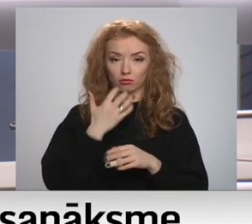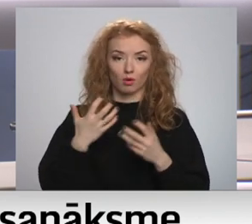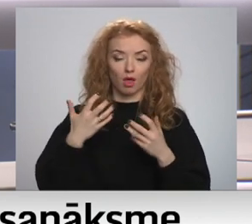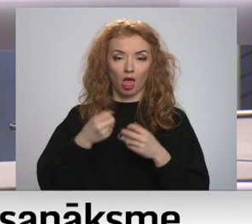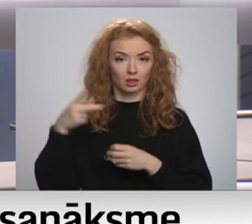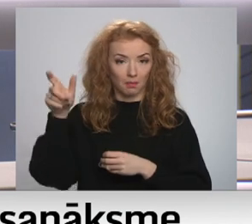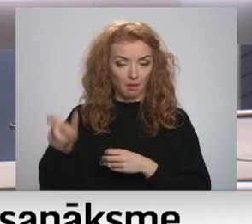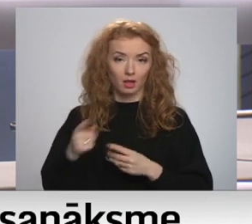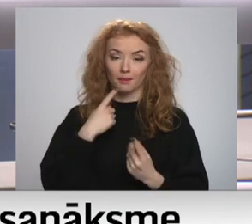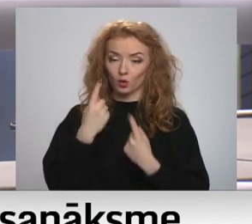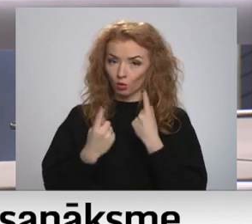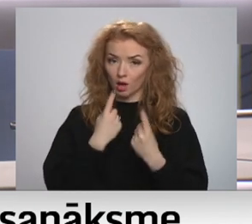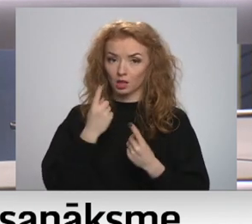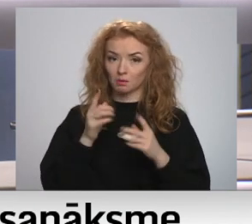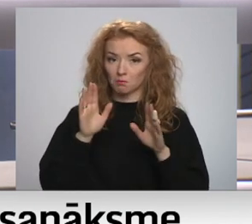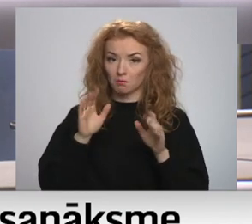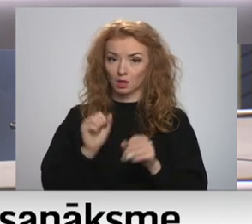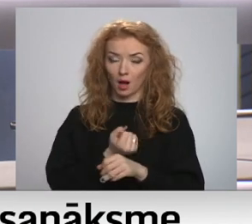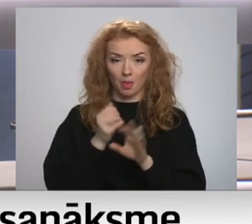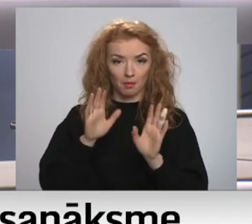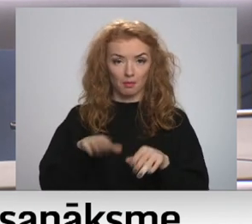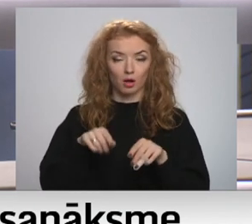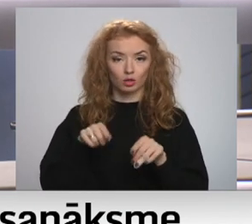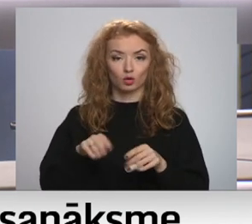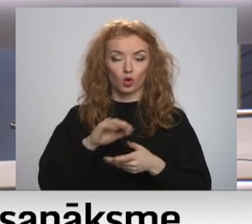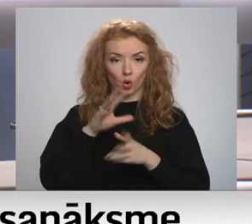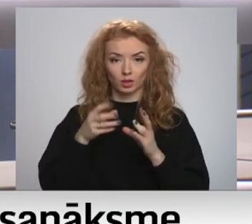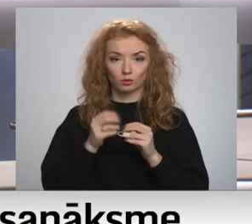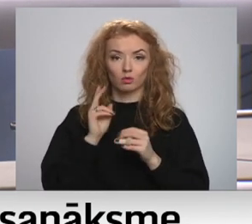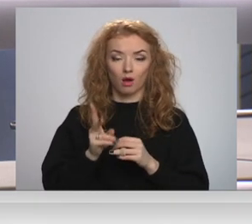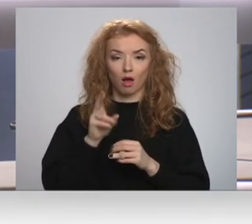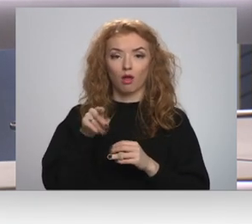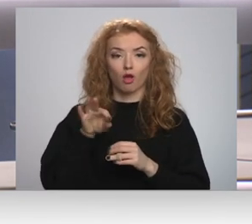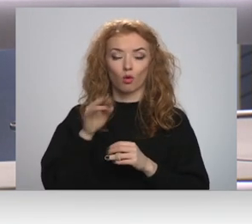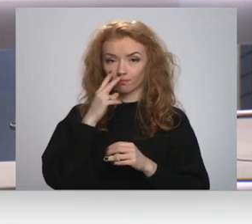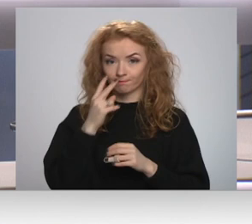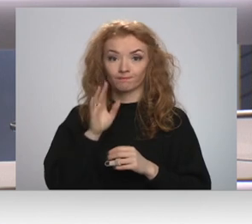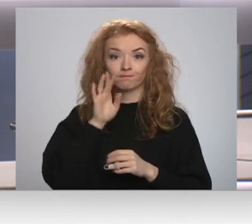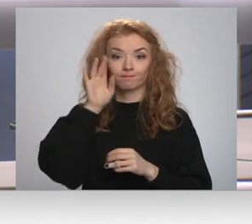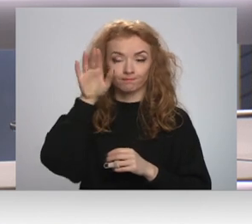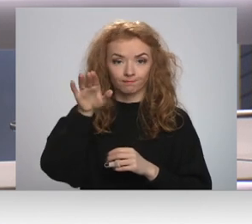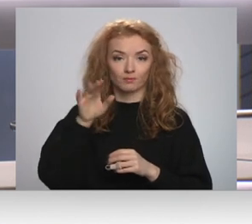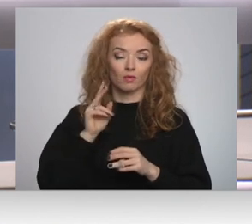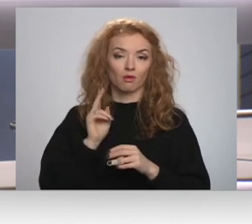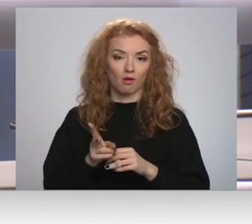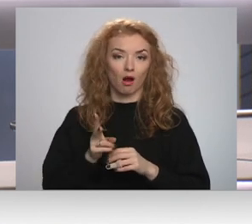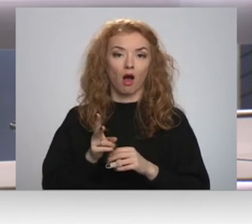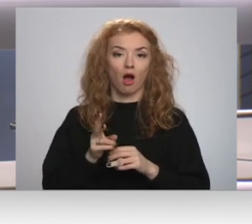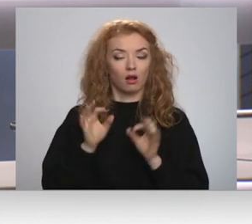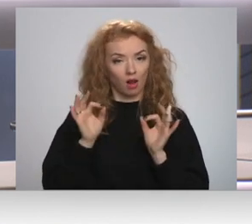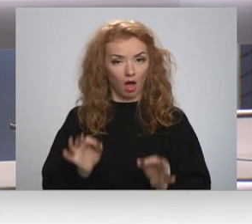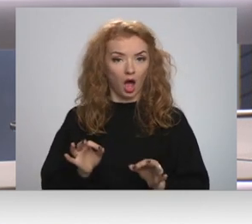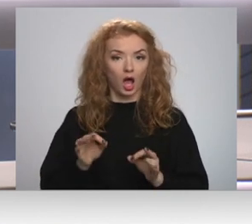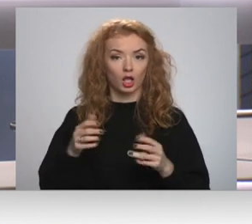diskutēsim gan par šo te strateģisko koncepciju, kā NATO izskatīsies nākamajos gados, par to, cik reāls ir